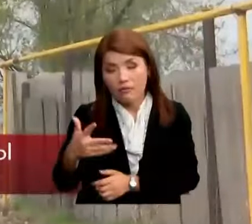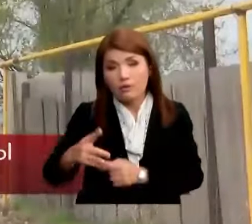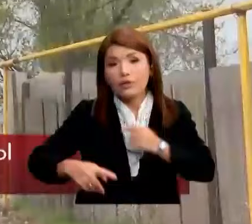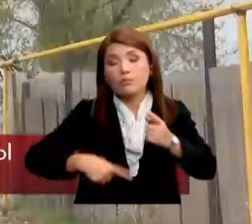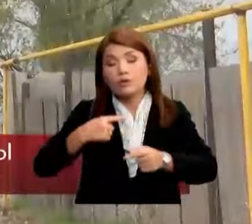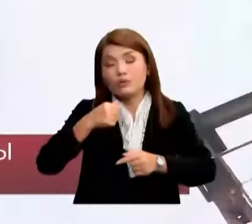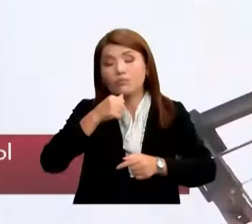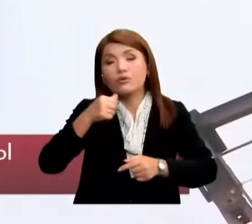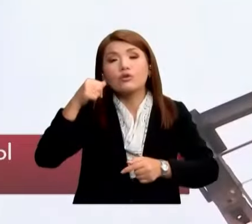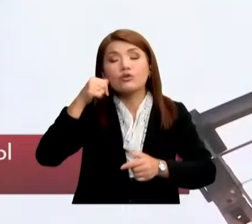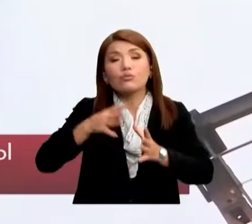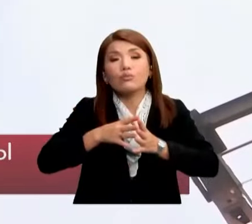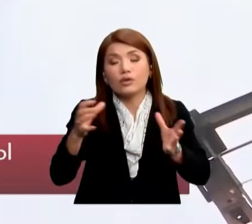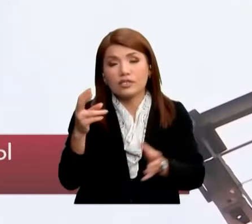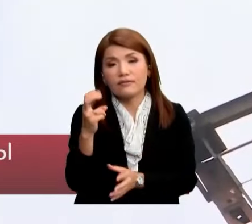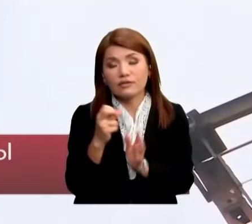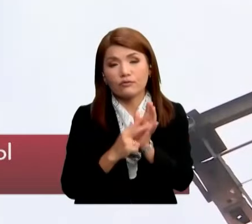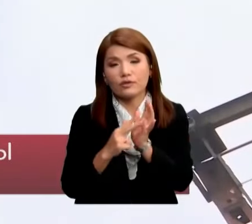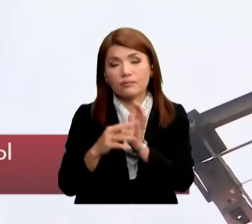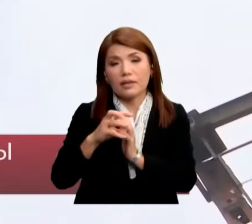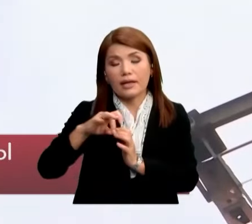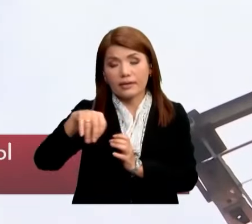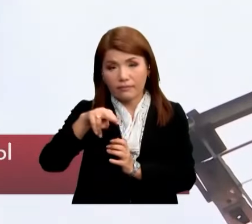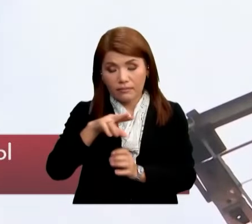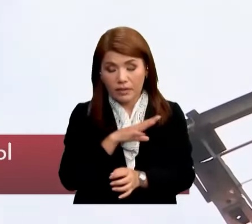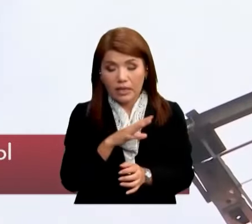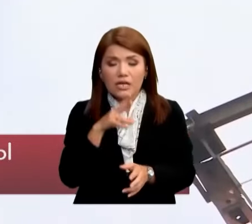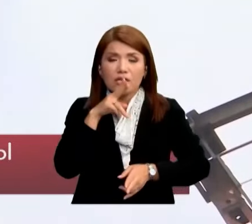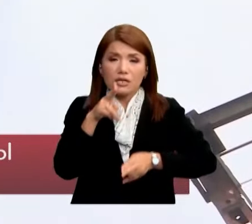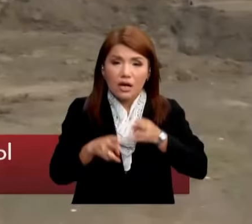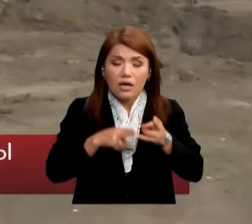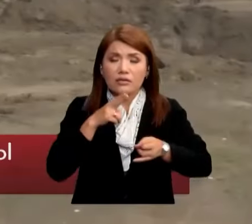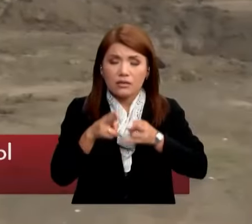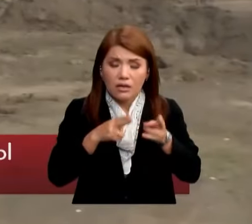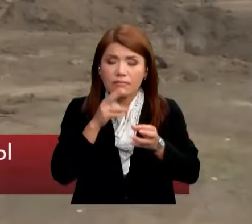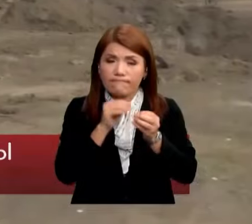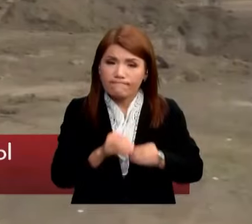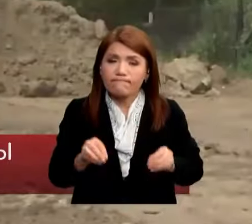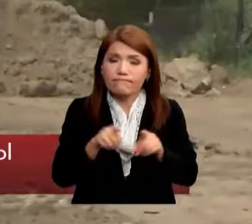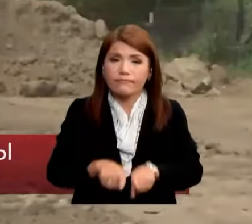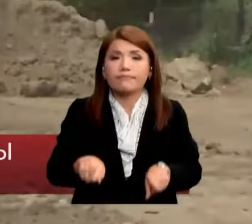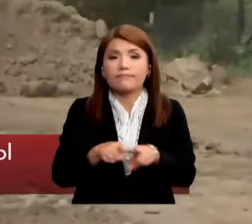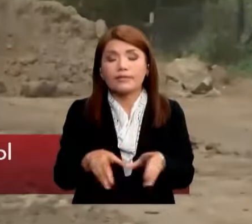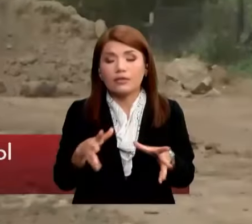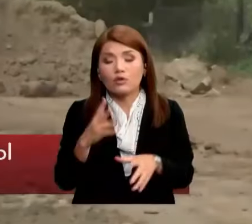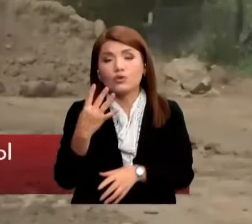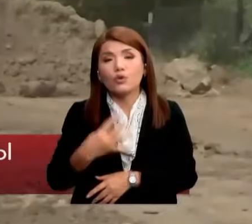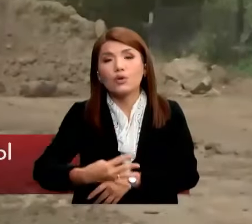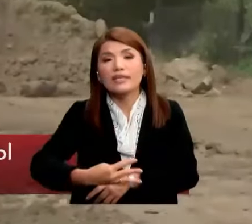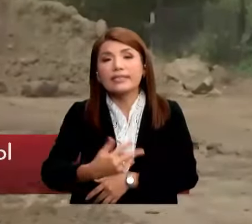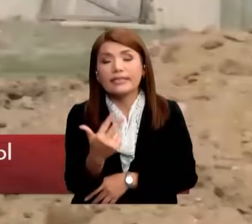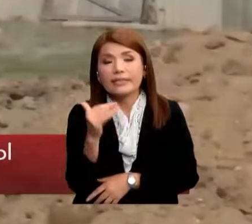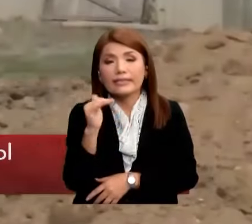предусматривалась сумма больше 280 млрд Однако жалобы как были так и остались 43,5